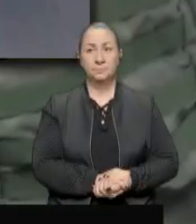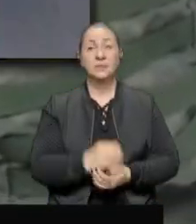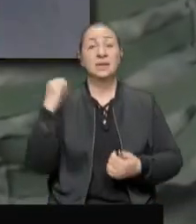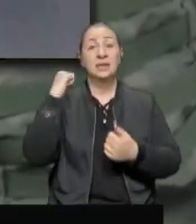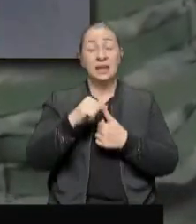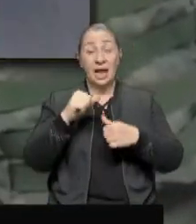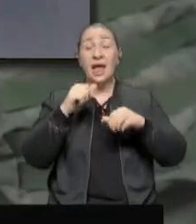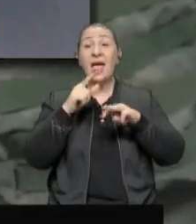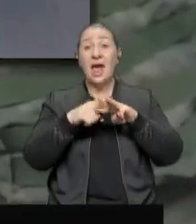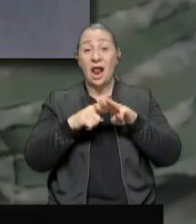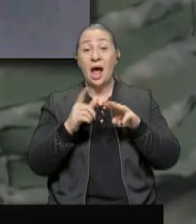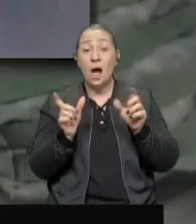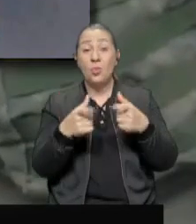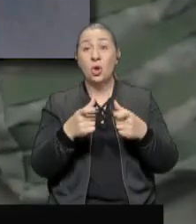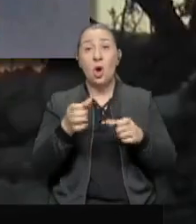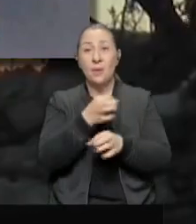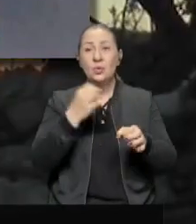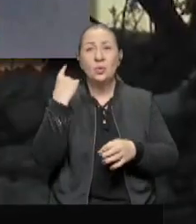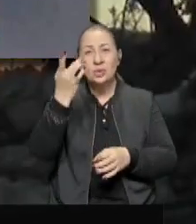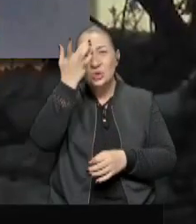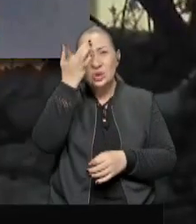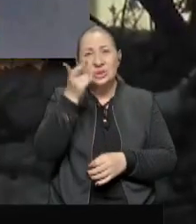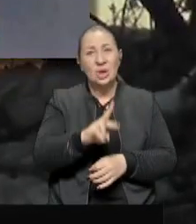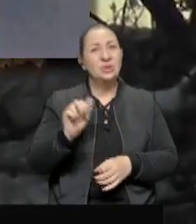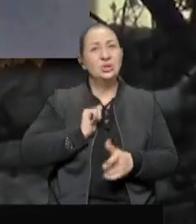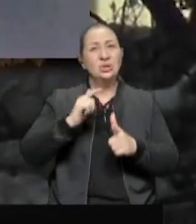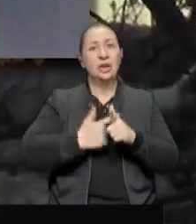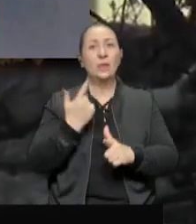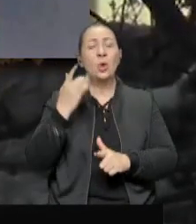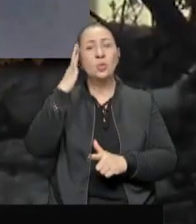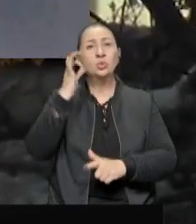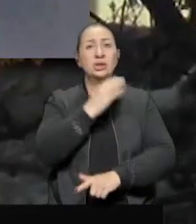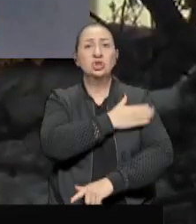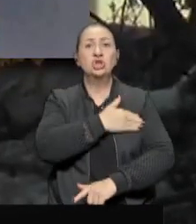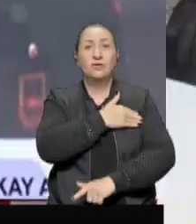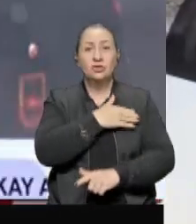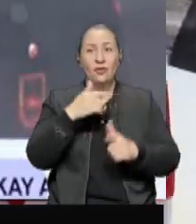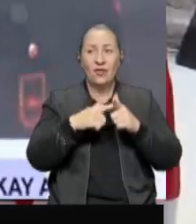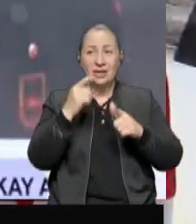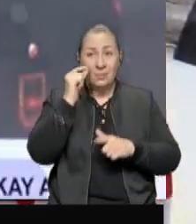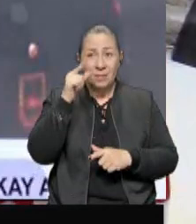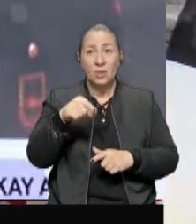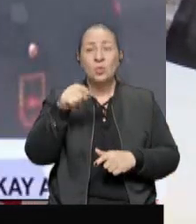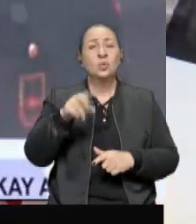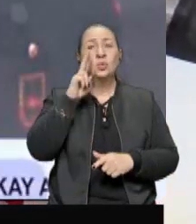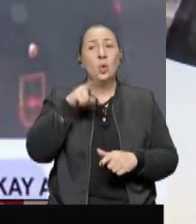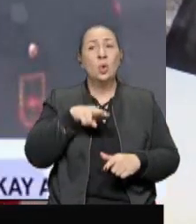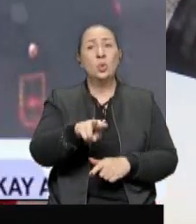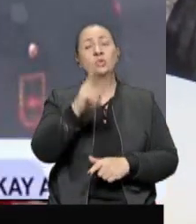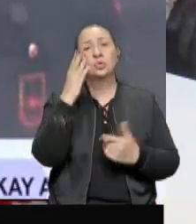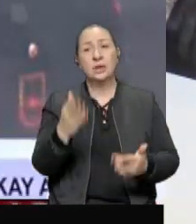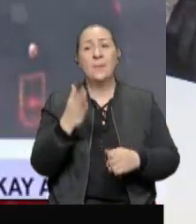Yine Eren Abluka operasyonunda dün şehit haberi gelen jandarma uzman çavuş Fatih Berkay Akgün de bugün son